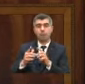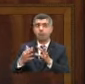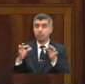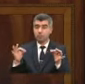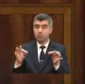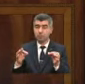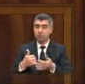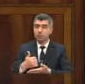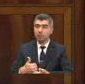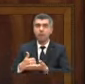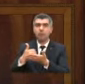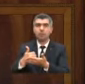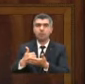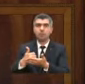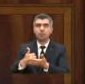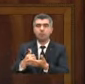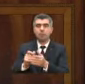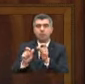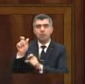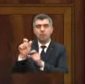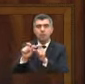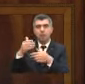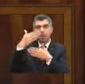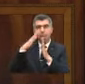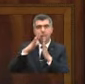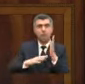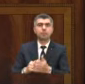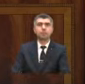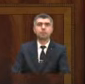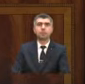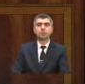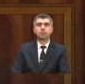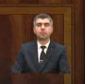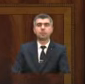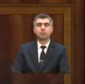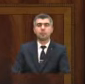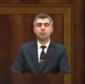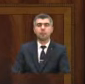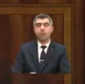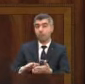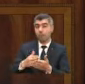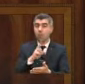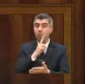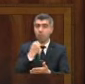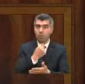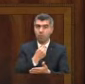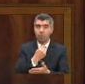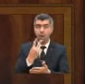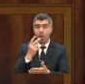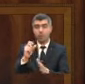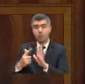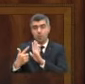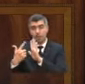دعما القدرة الشرائية ديال المواطنات والمواطنين، ما خصناش ننساو بأنه في ظل هذه الحكومة من 2017